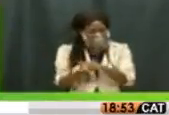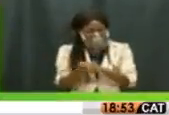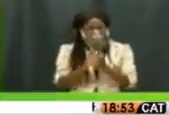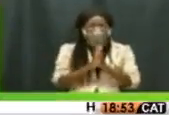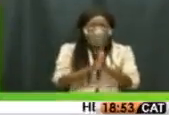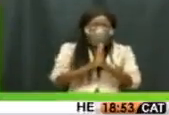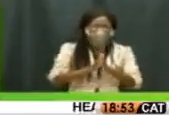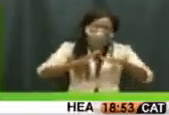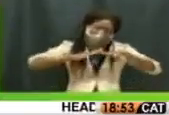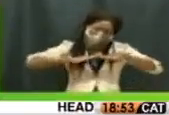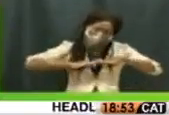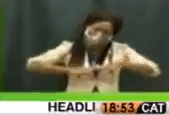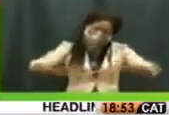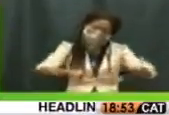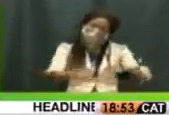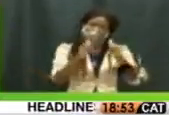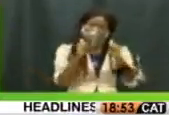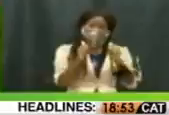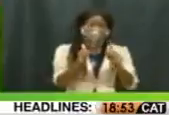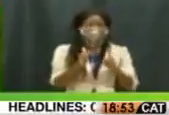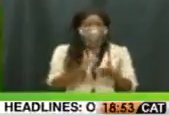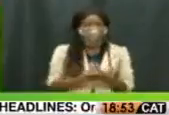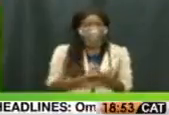ikause mumtendere.